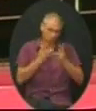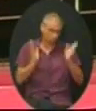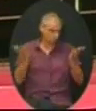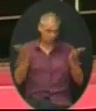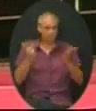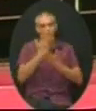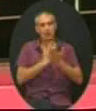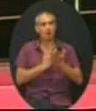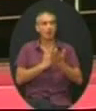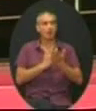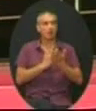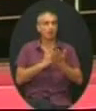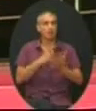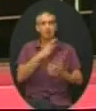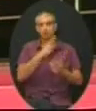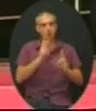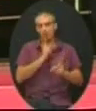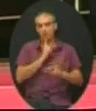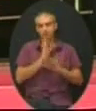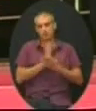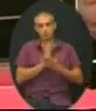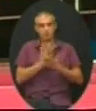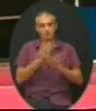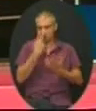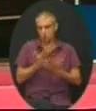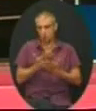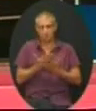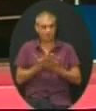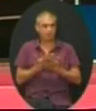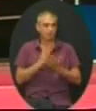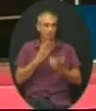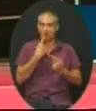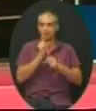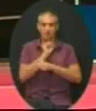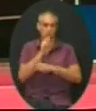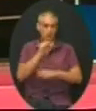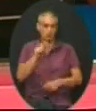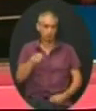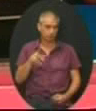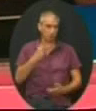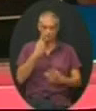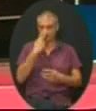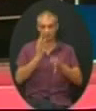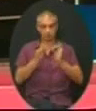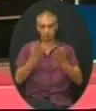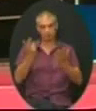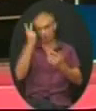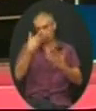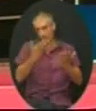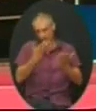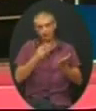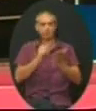חלקם אמרו שהם, שהם לא מספיק מוכנים מבחינה עובדתית או לטעון בעניין הזה, או משפטית או דברים מסוג זה,